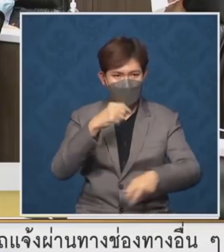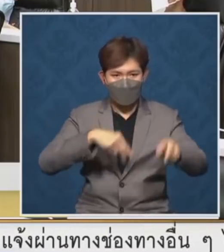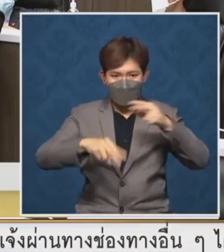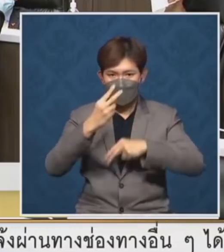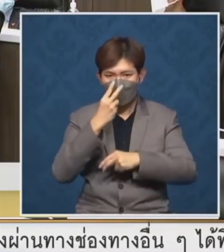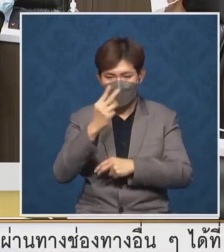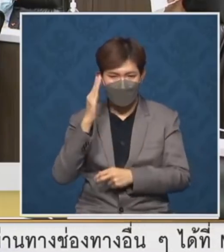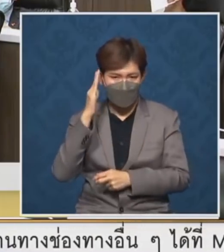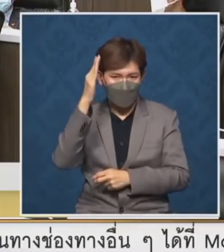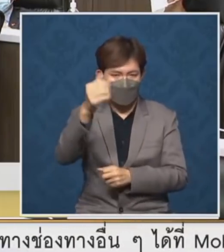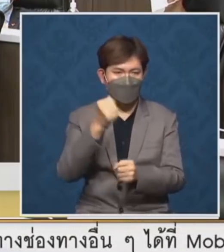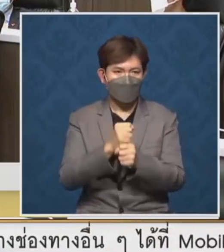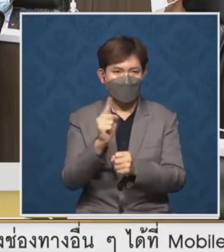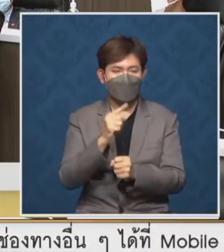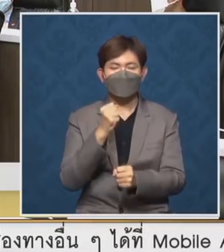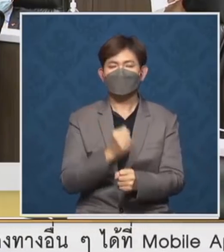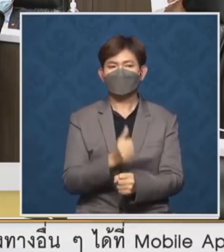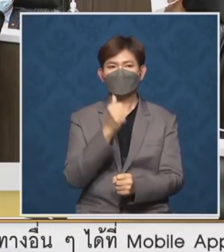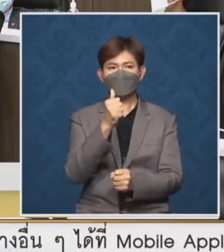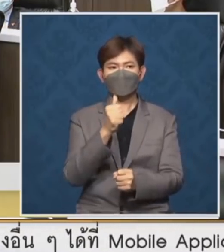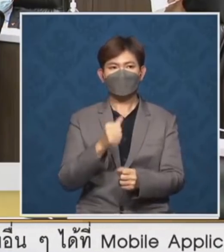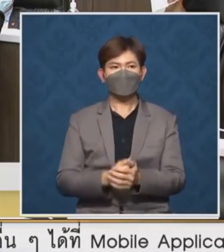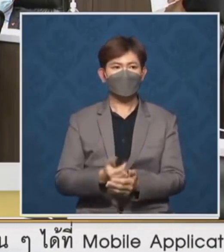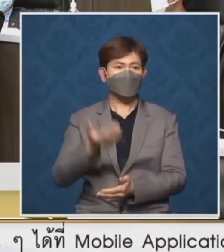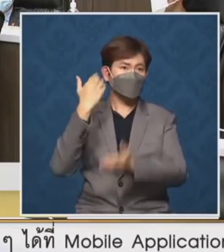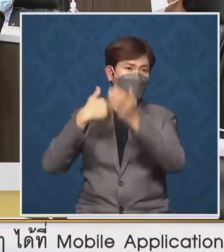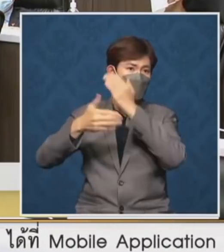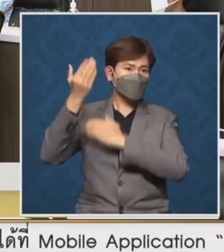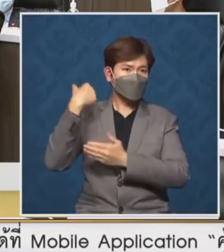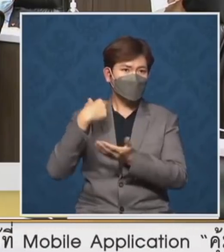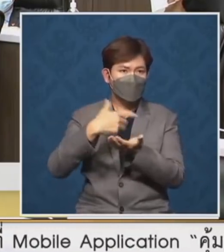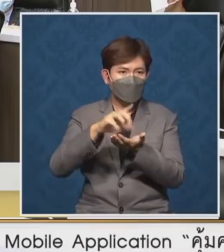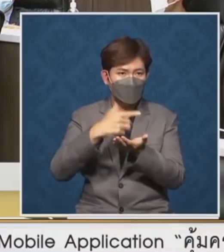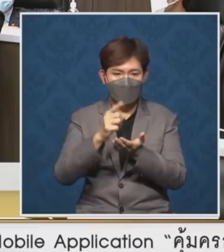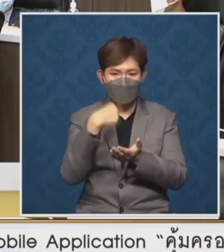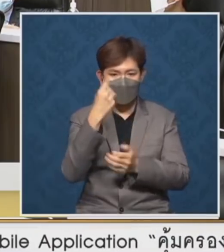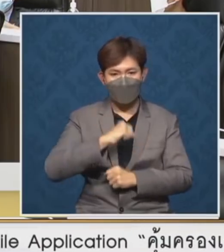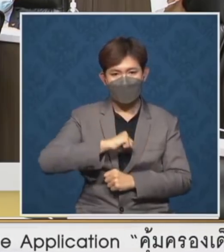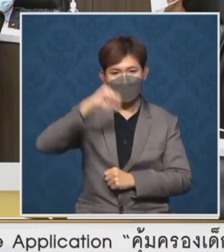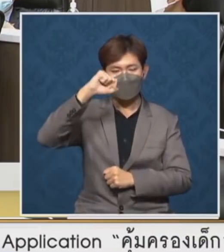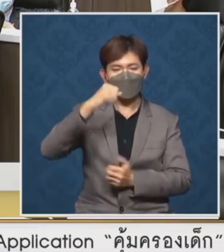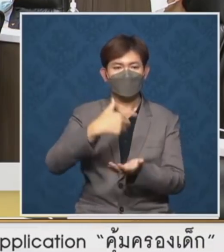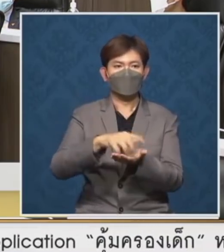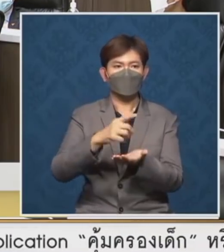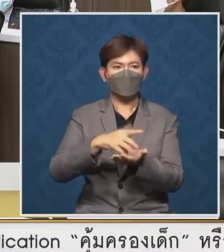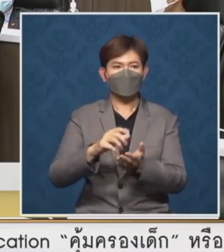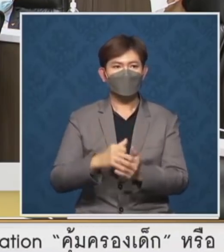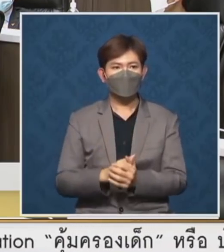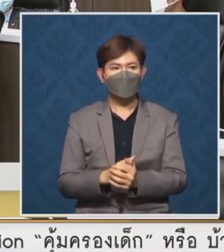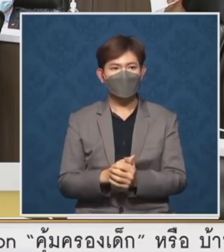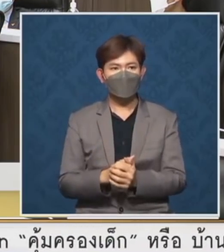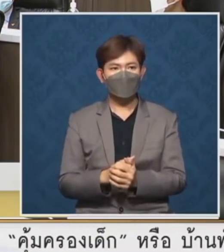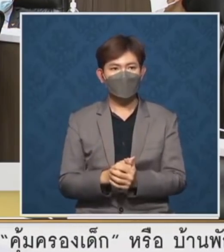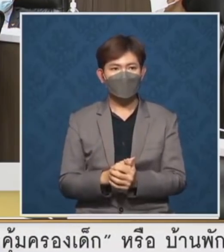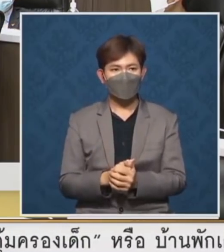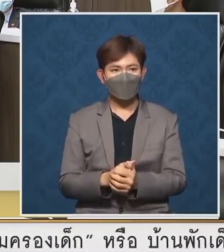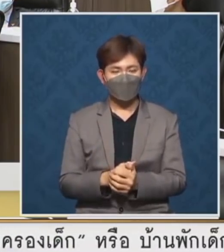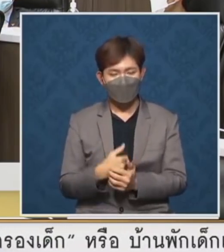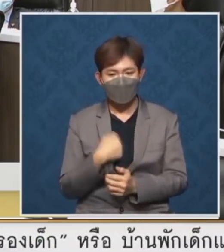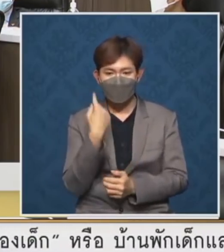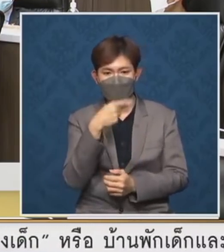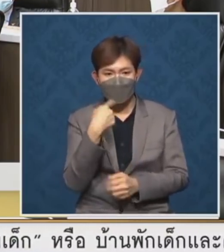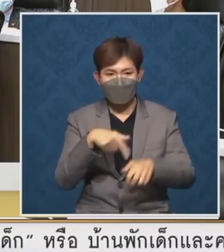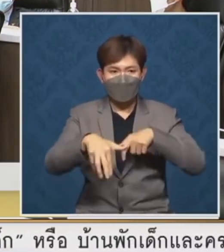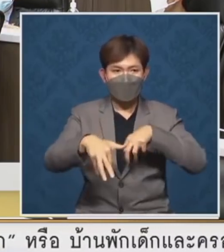นาคตได้ครับและประวัติศาสตร์มักจะถูกเล่าโดยผู้ชนะเสมอและไม่มีทางที่พวกเขาจะปล่อยให้ผู้ค